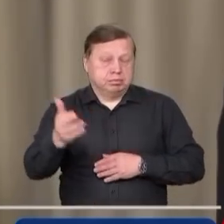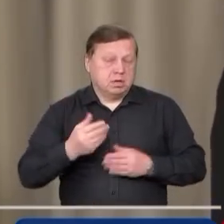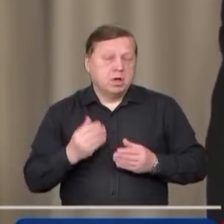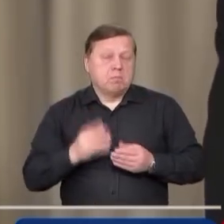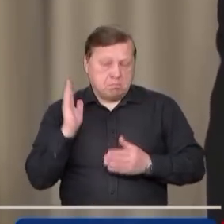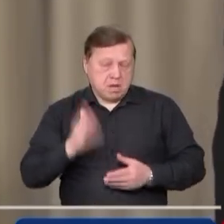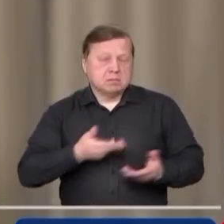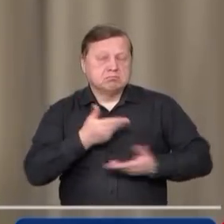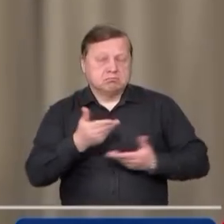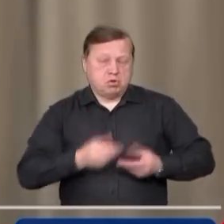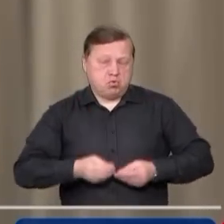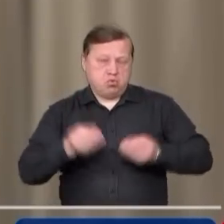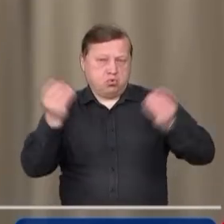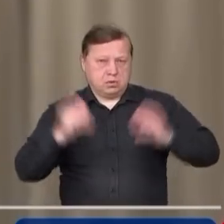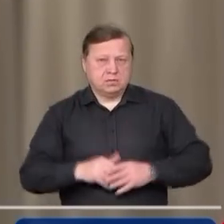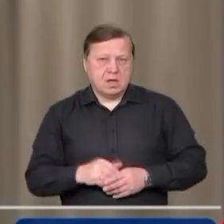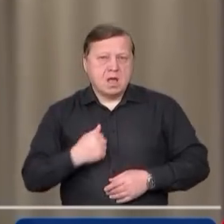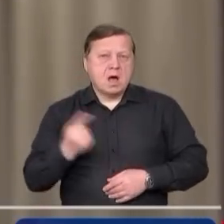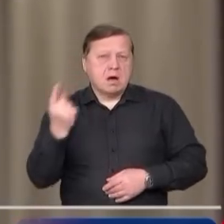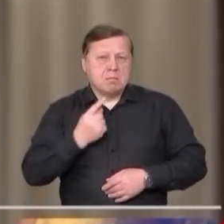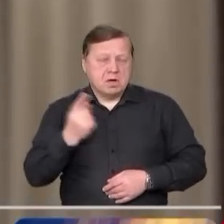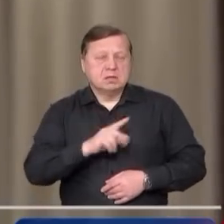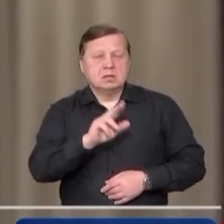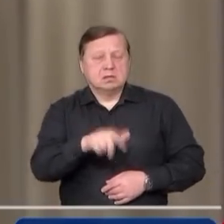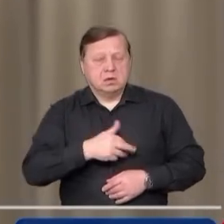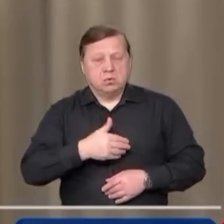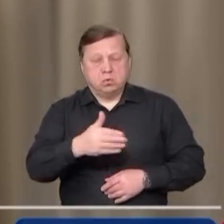Myślę, że rzeczywiście Niemcy przyjmą tutaj rolę przywódczą.